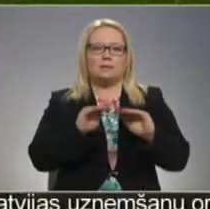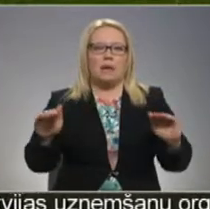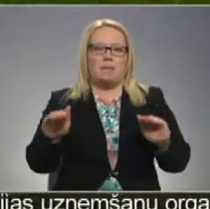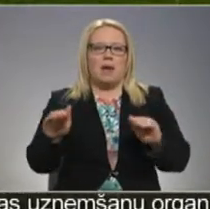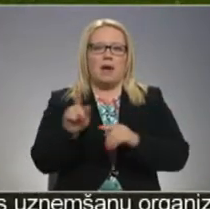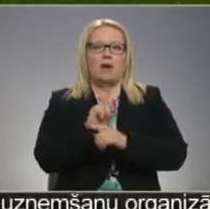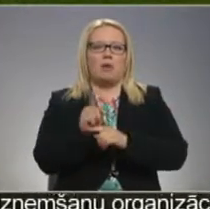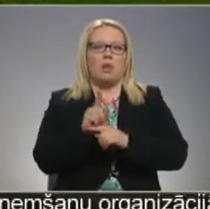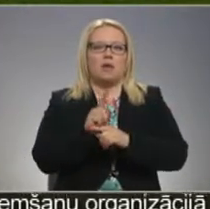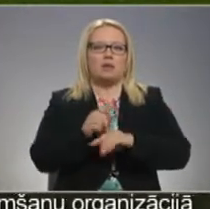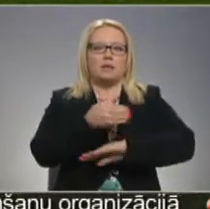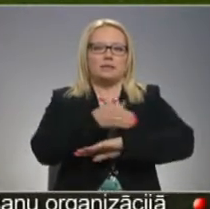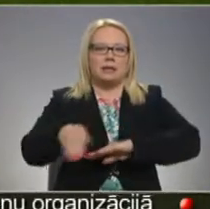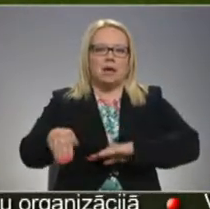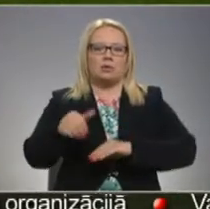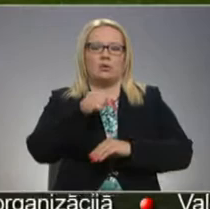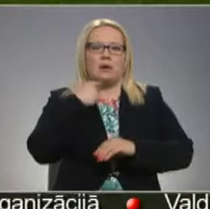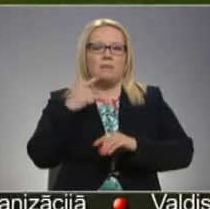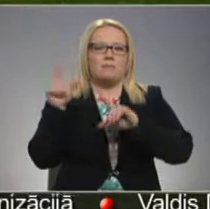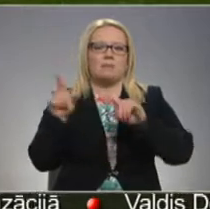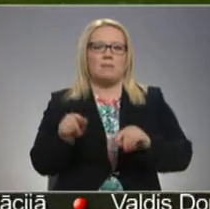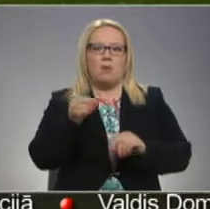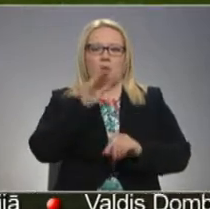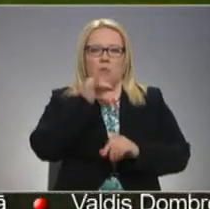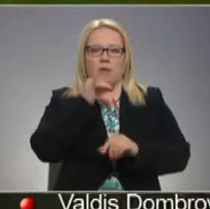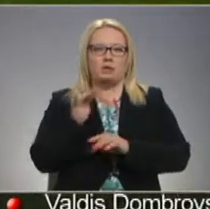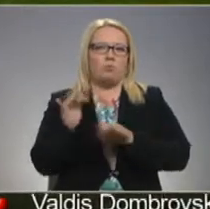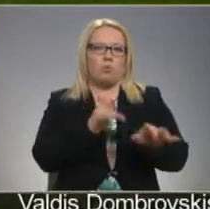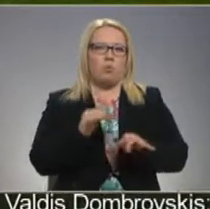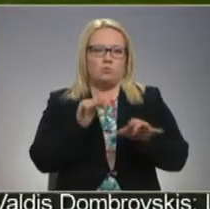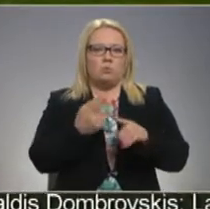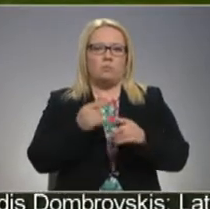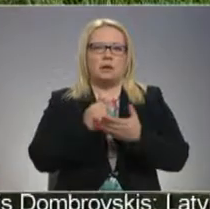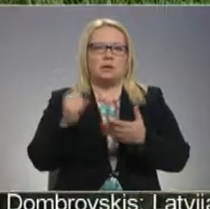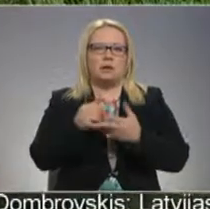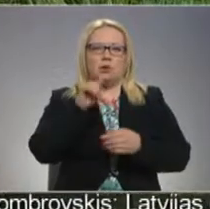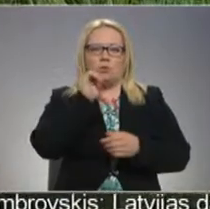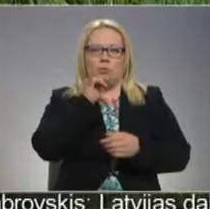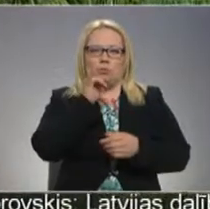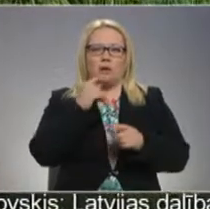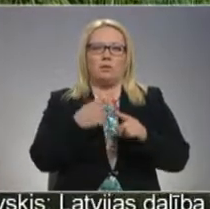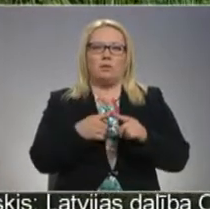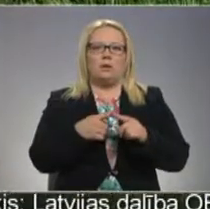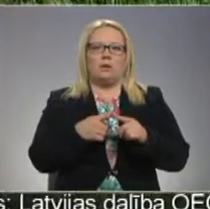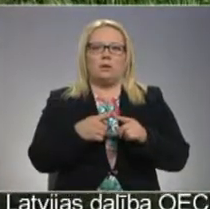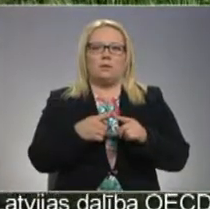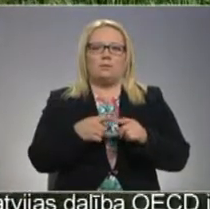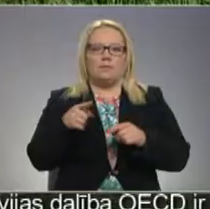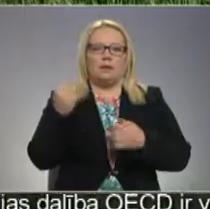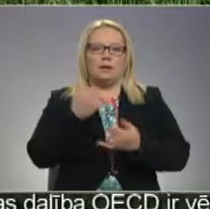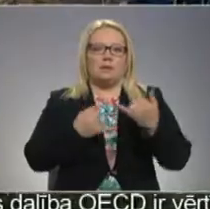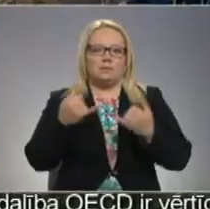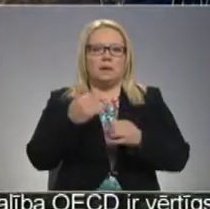slieksni, kurā mēs mēģinām samazināt ūdens plūsmu un tādējādi ir attīrīt ūdeni. Tātad ir virkne ķīmiskie